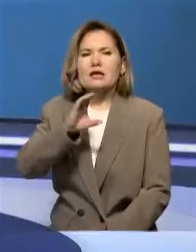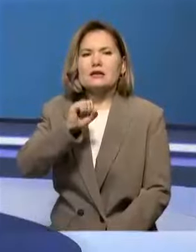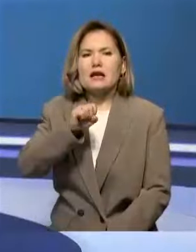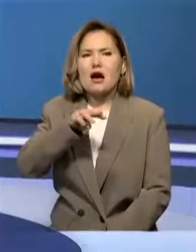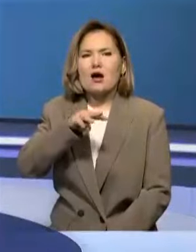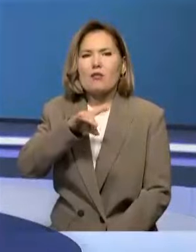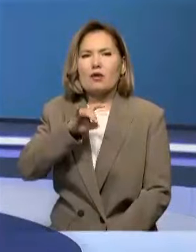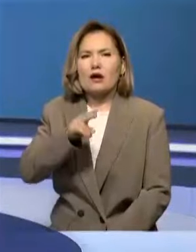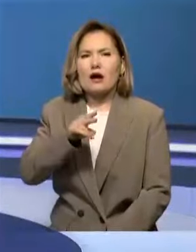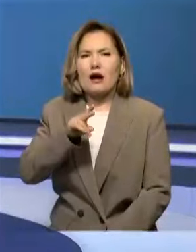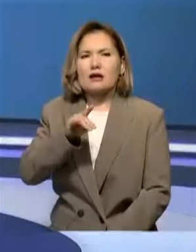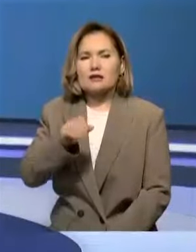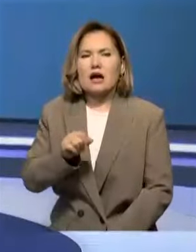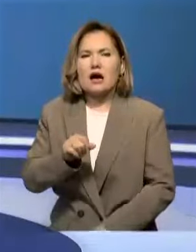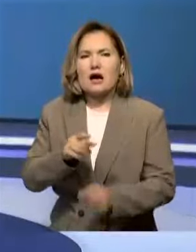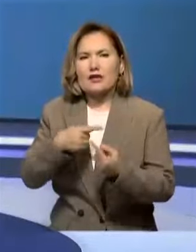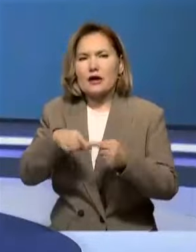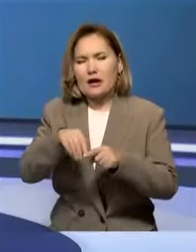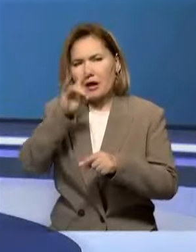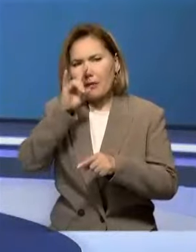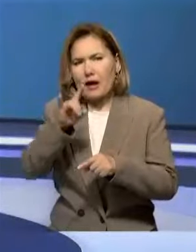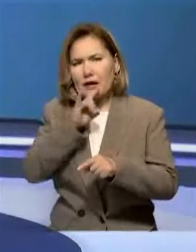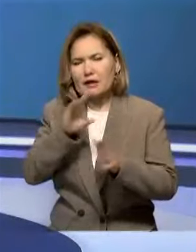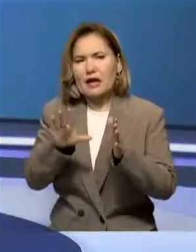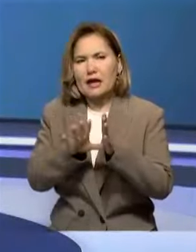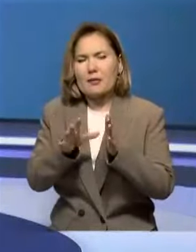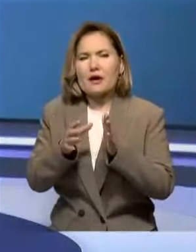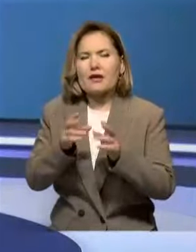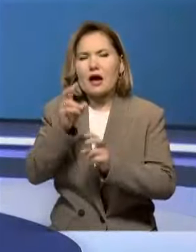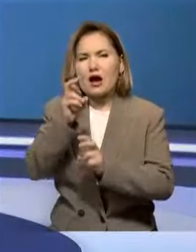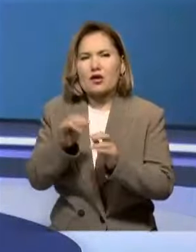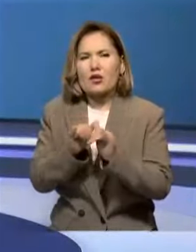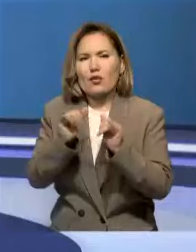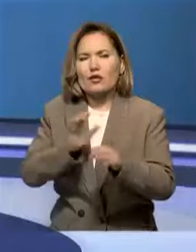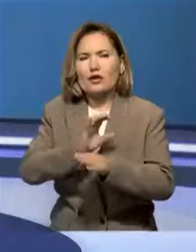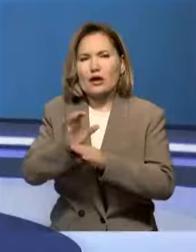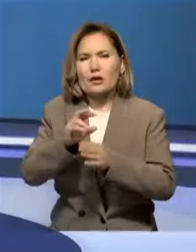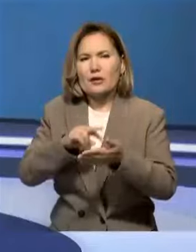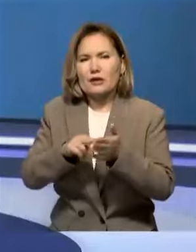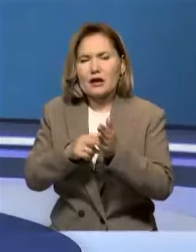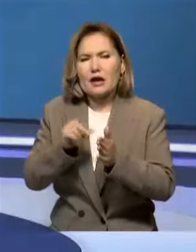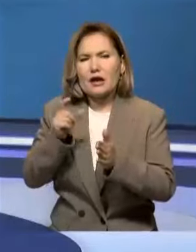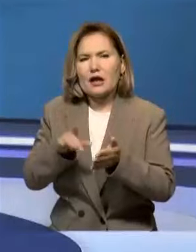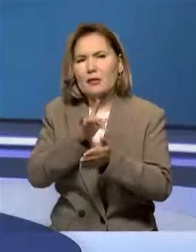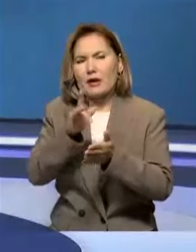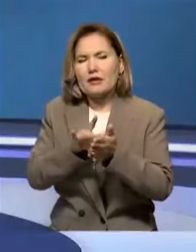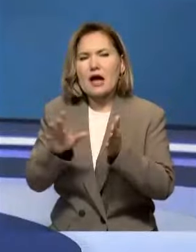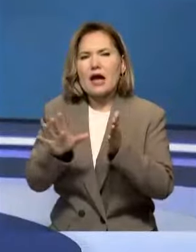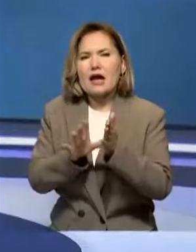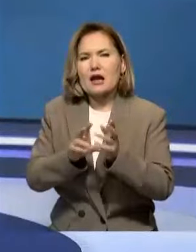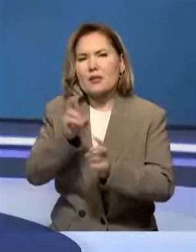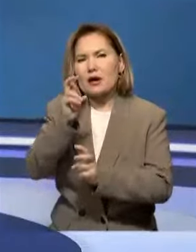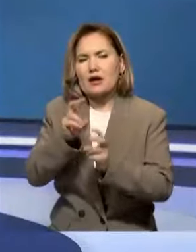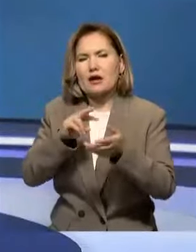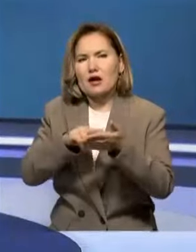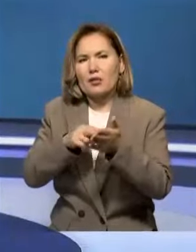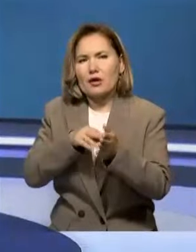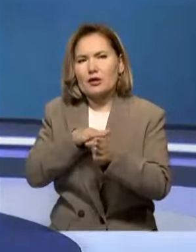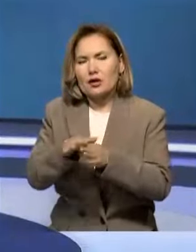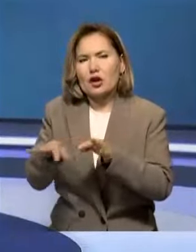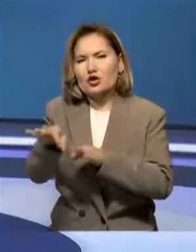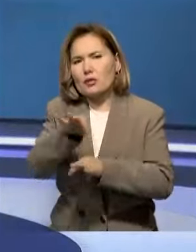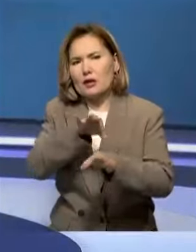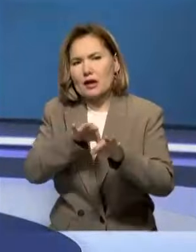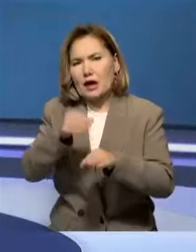Самұрық-Қазына акционерлік қоғамы Қазақстанда электр энергиясын өндіруді арттырмақ. Жоспар екібастұз энергетикалық кешенде жүзеге асырылып